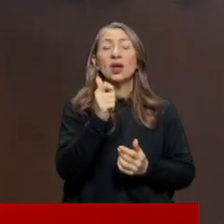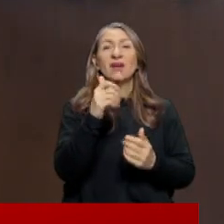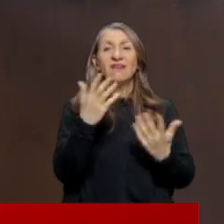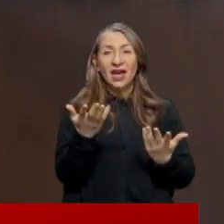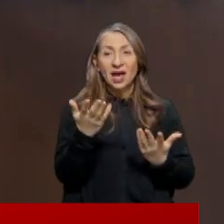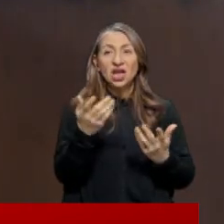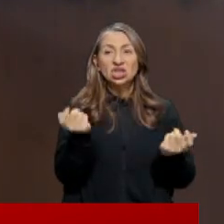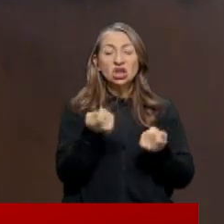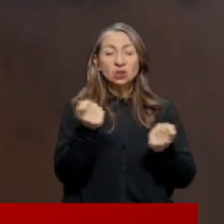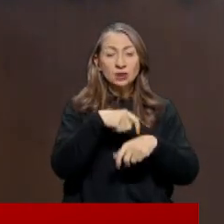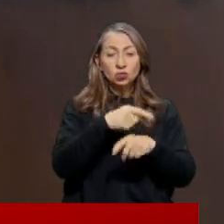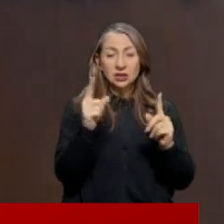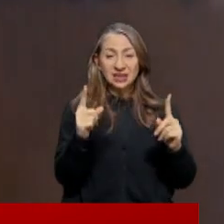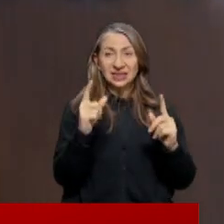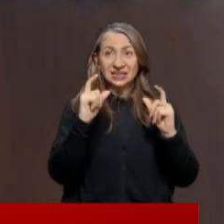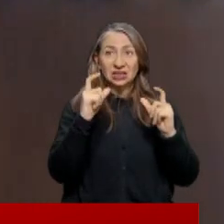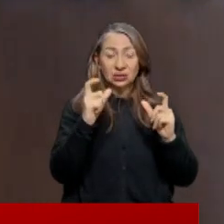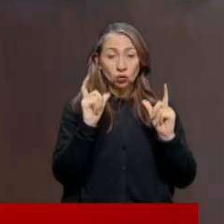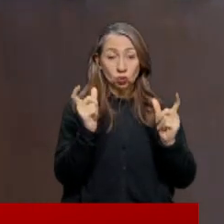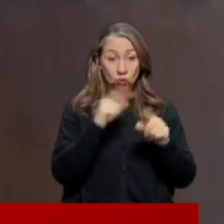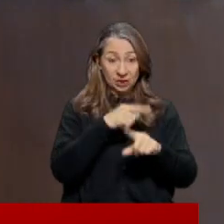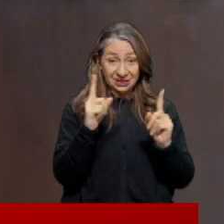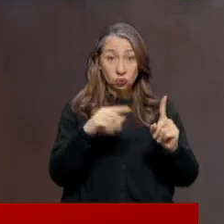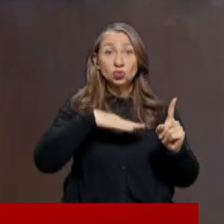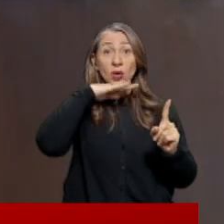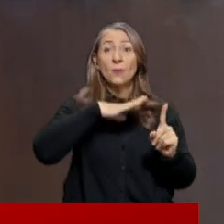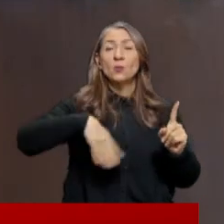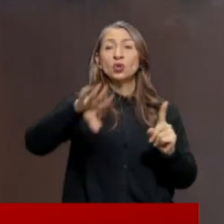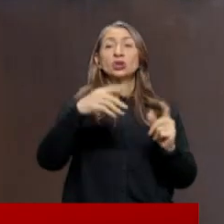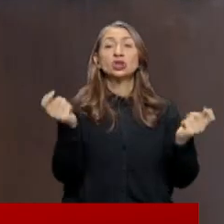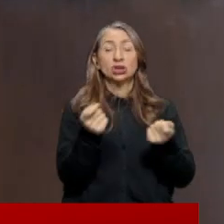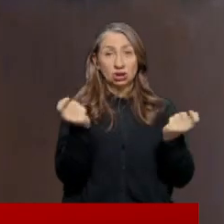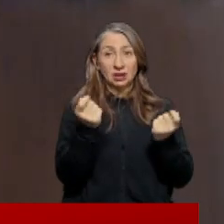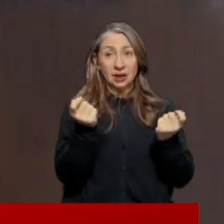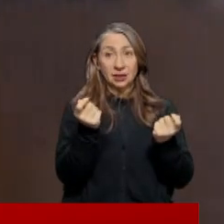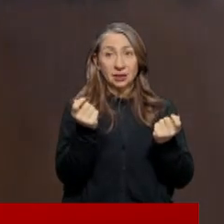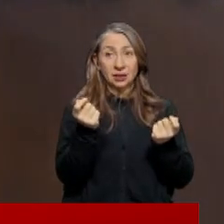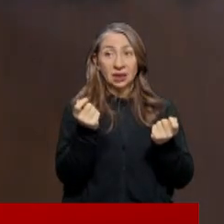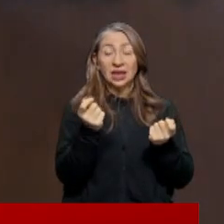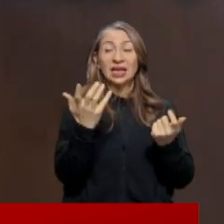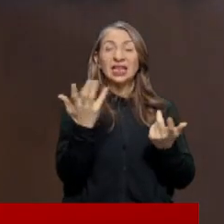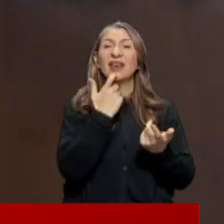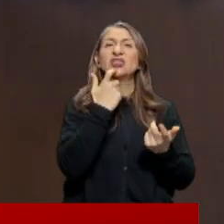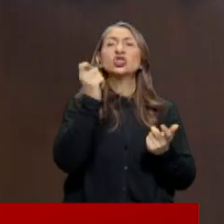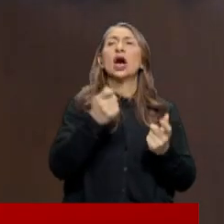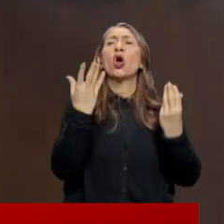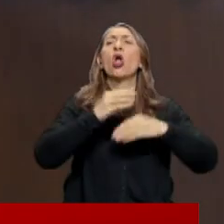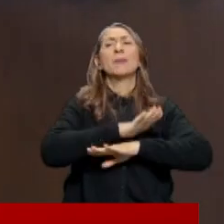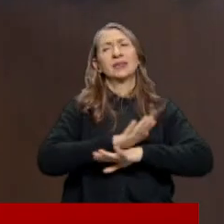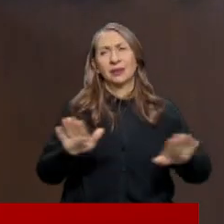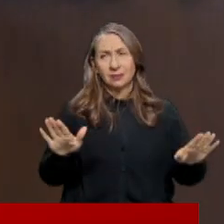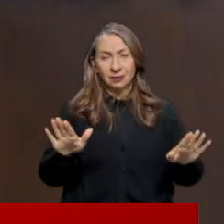ve çalışma süresini, sigortalılık süresini dolduran bütün çalışanlar yaş şartı